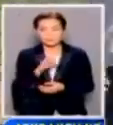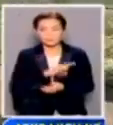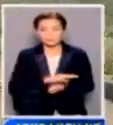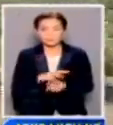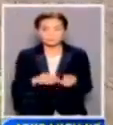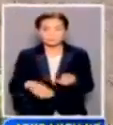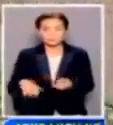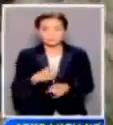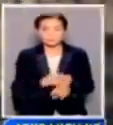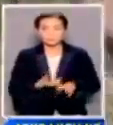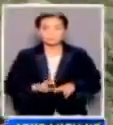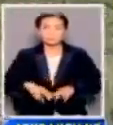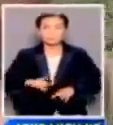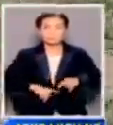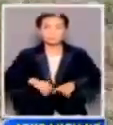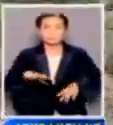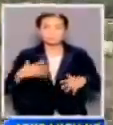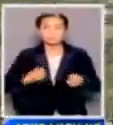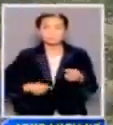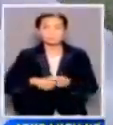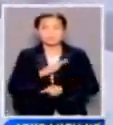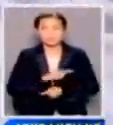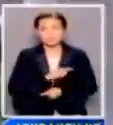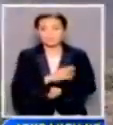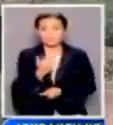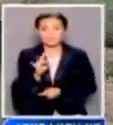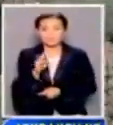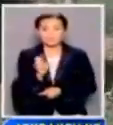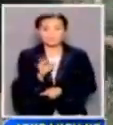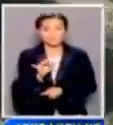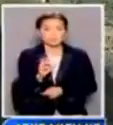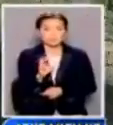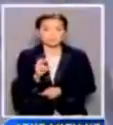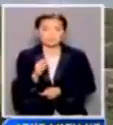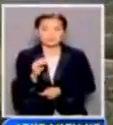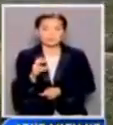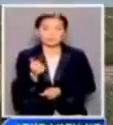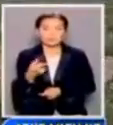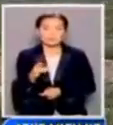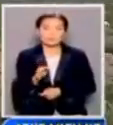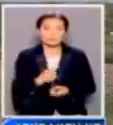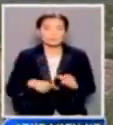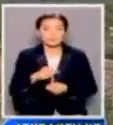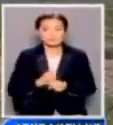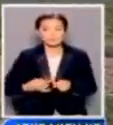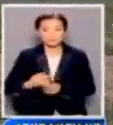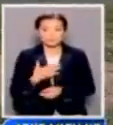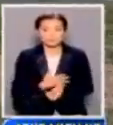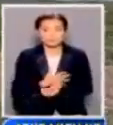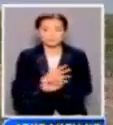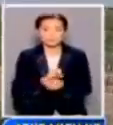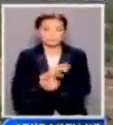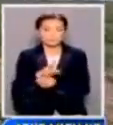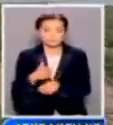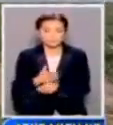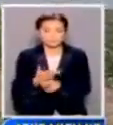этих земель. По словам представителя палаты предпринимателей Серика Сосикенова, для развития агропромышленного комплекса в регионе есть все